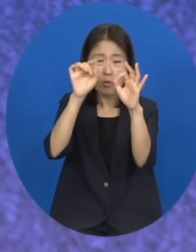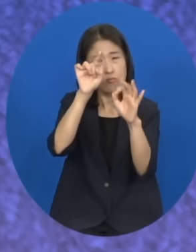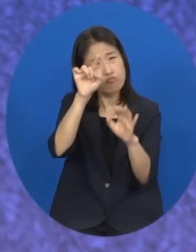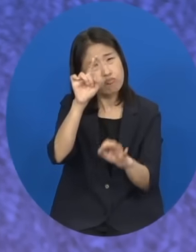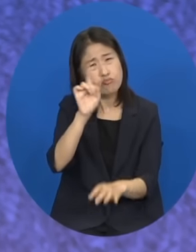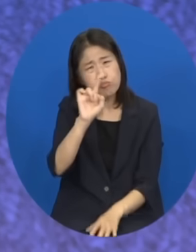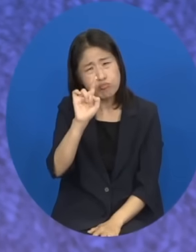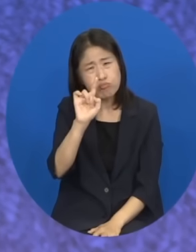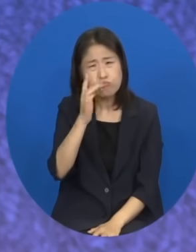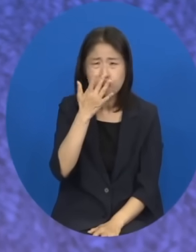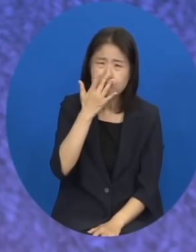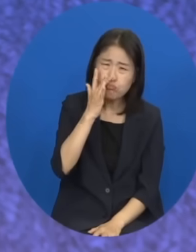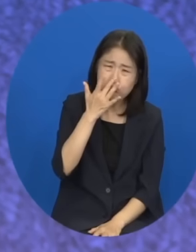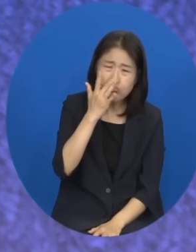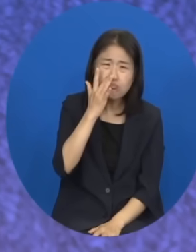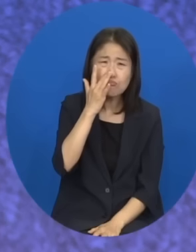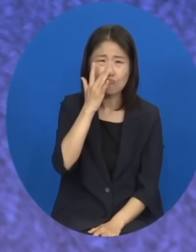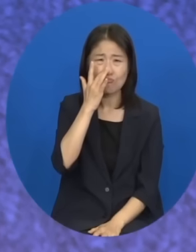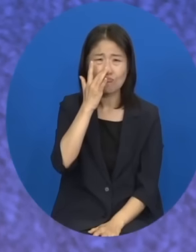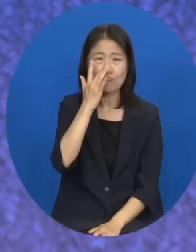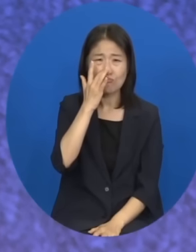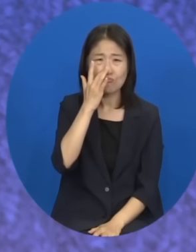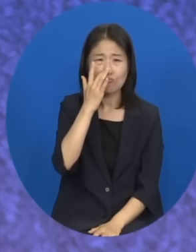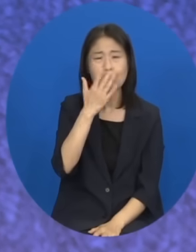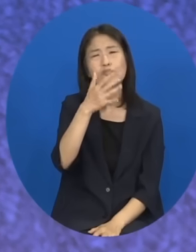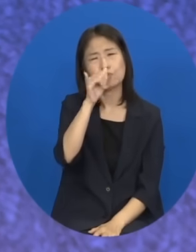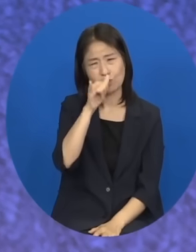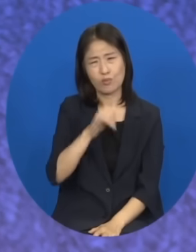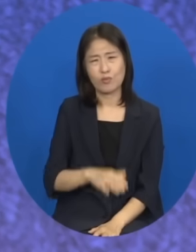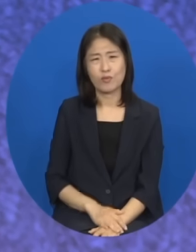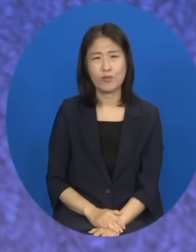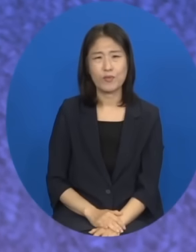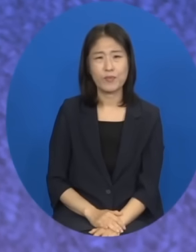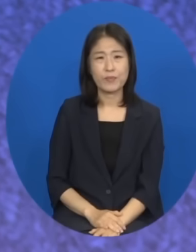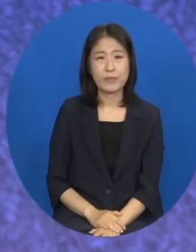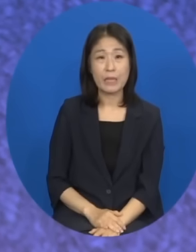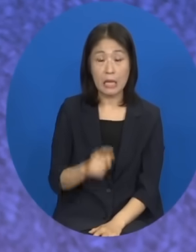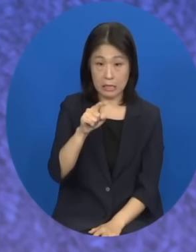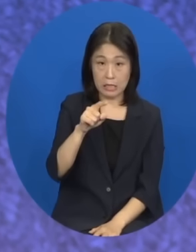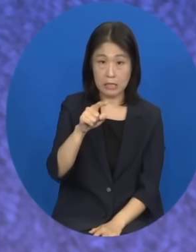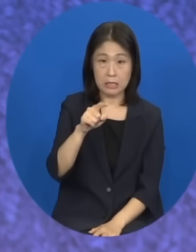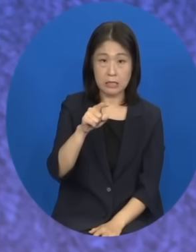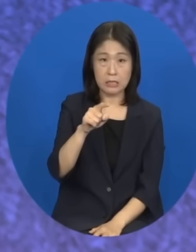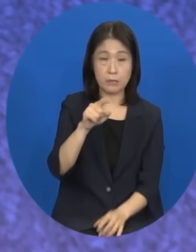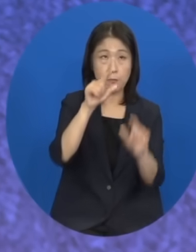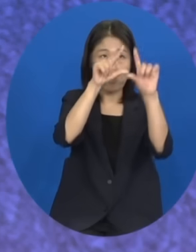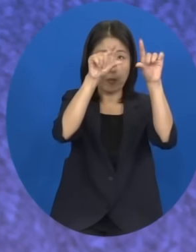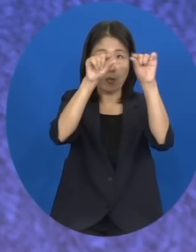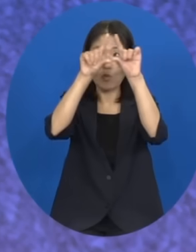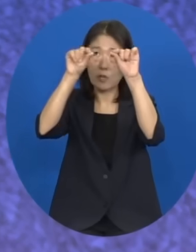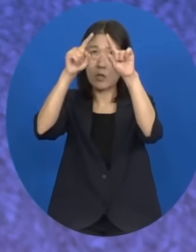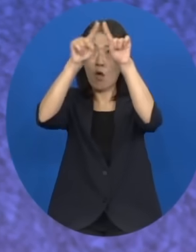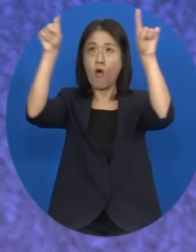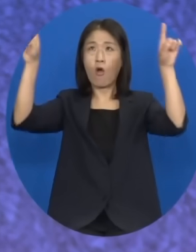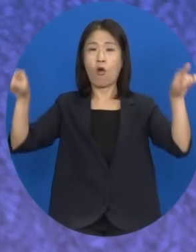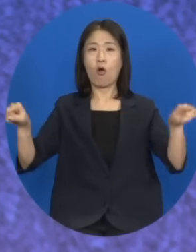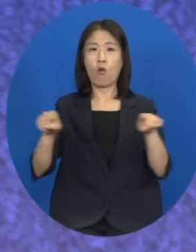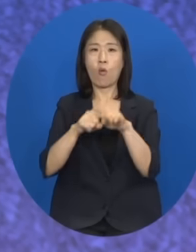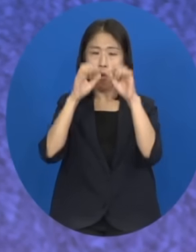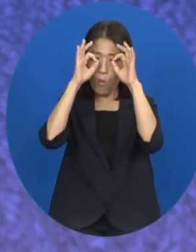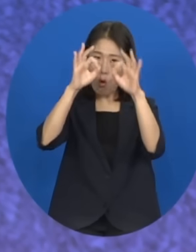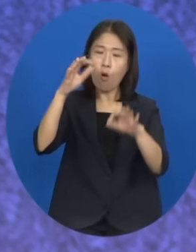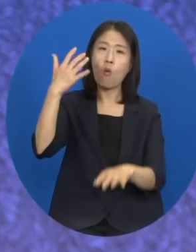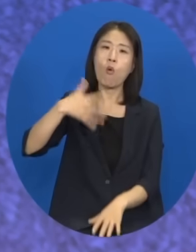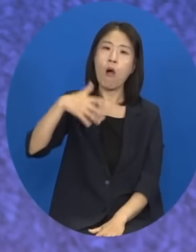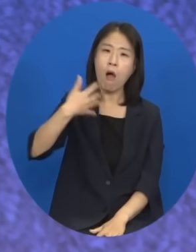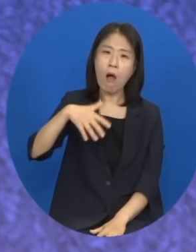뭘 말하는 거지? 그럴까요? 근데 그걸 다 모아놓고 보면 와, 기가